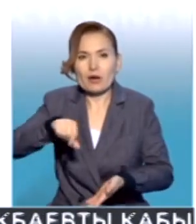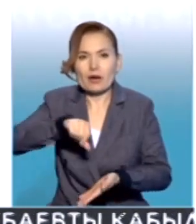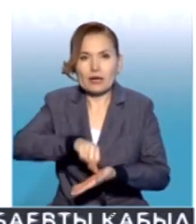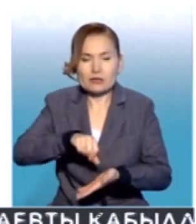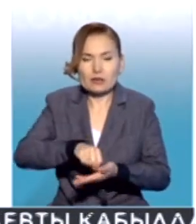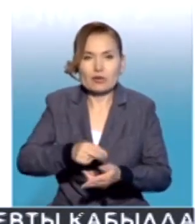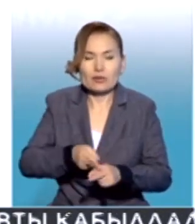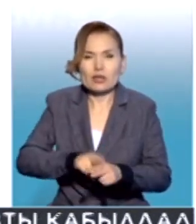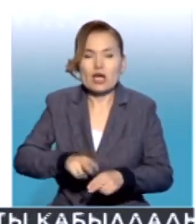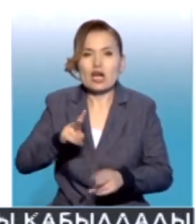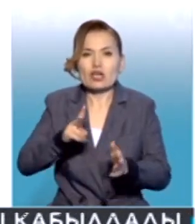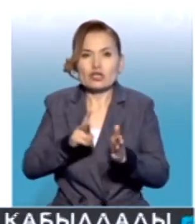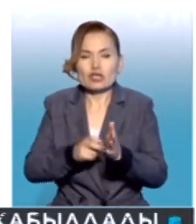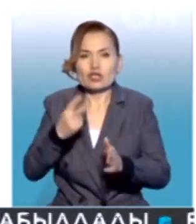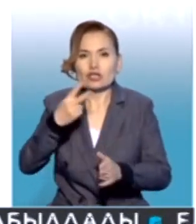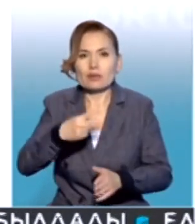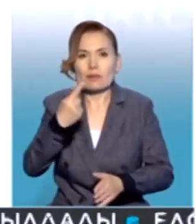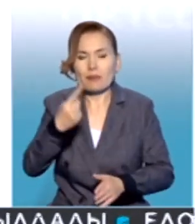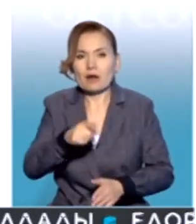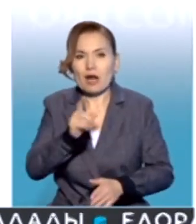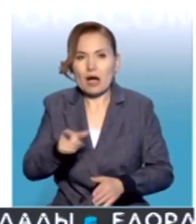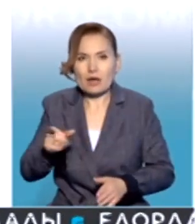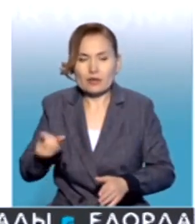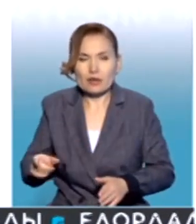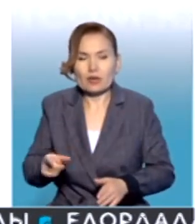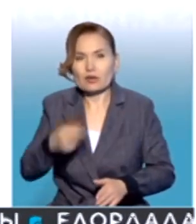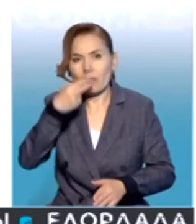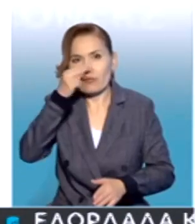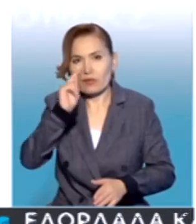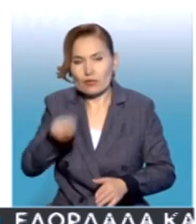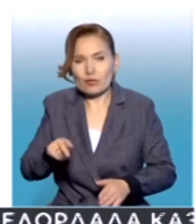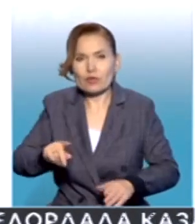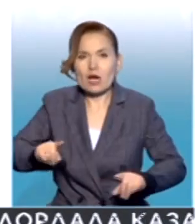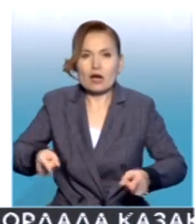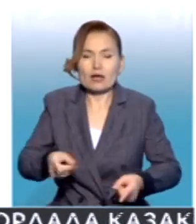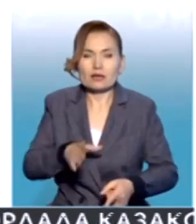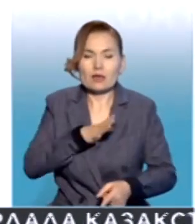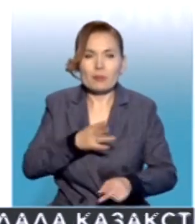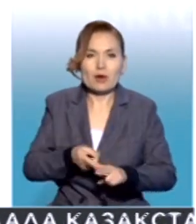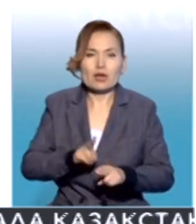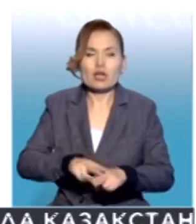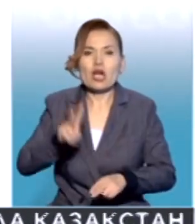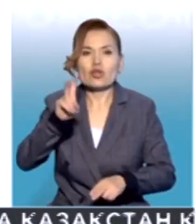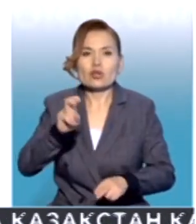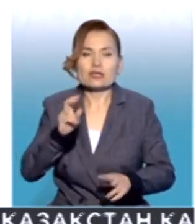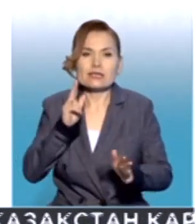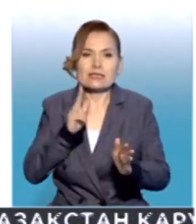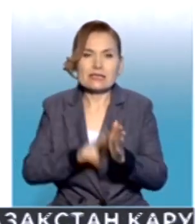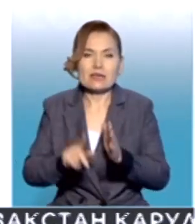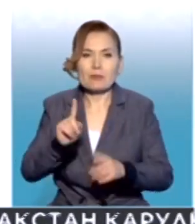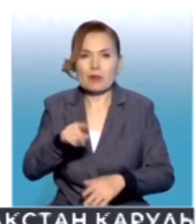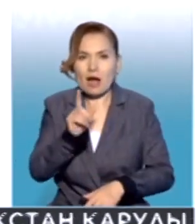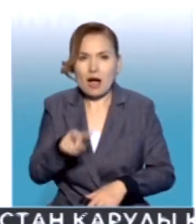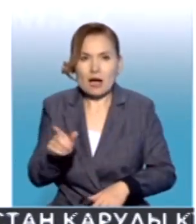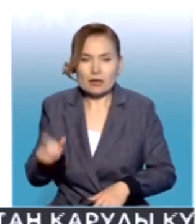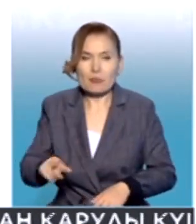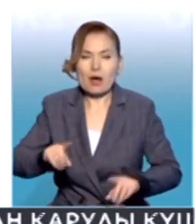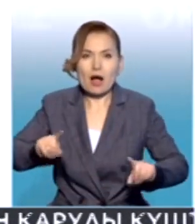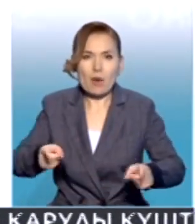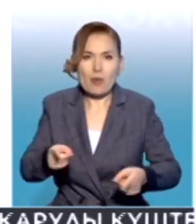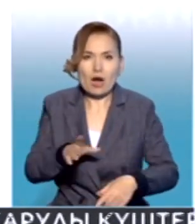бойынша 721 адам күдікті деп танылды. Оның ішінде 281 адам